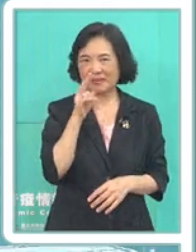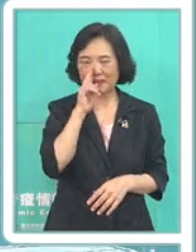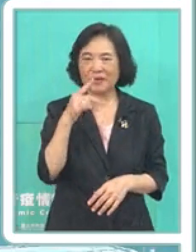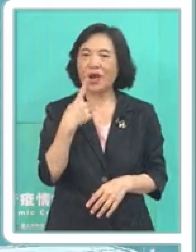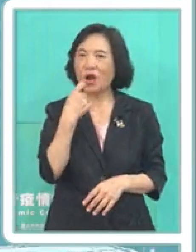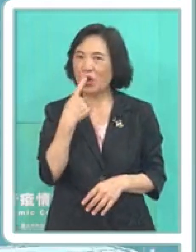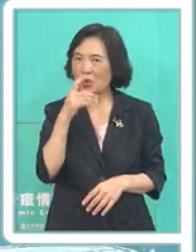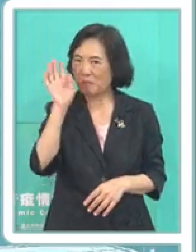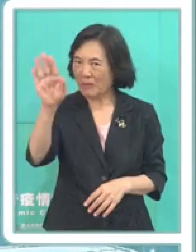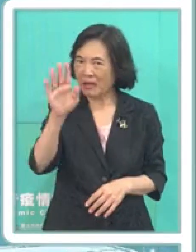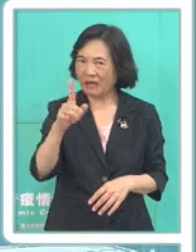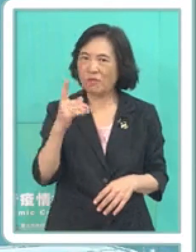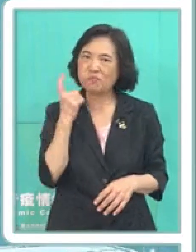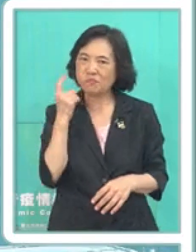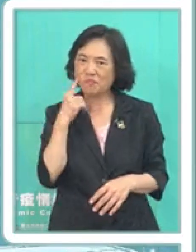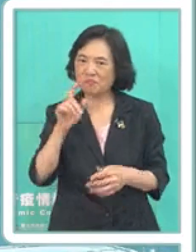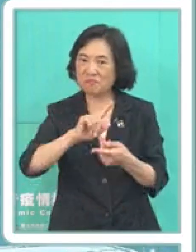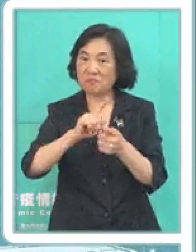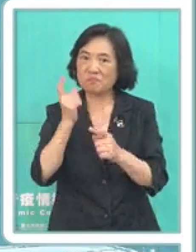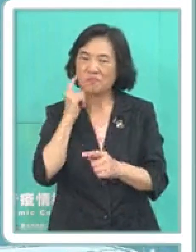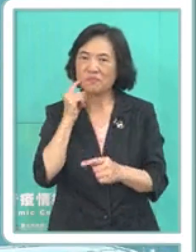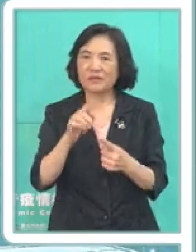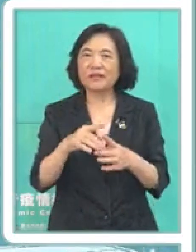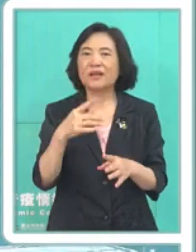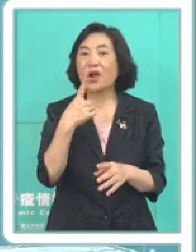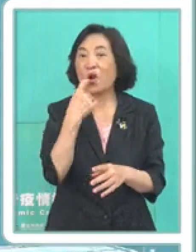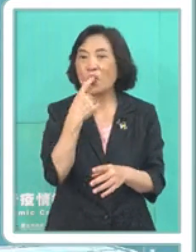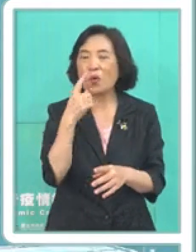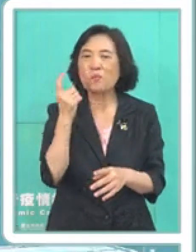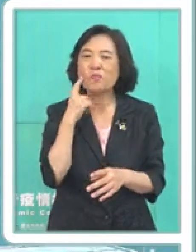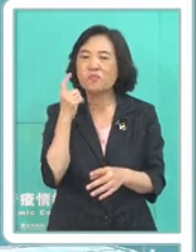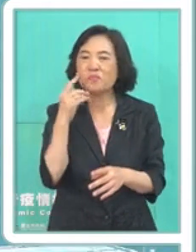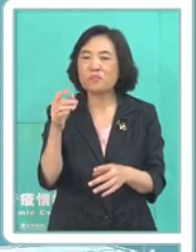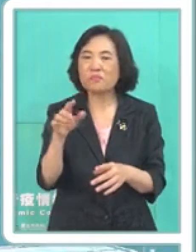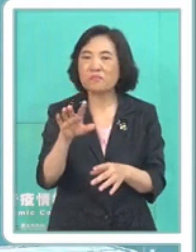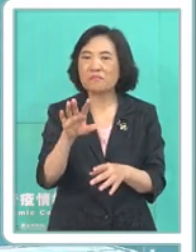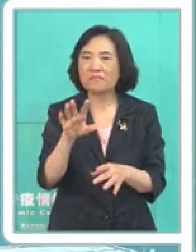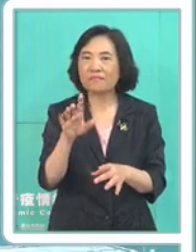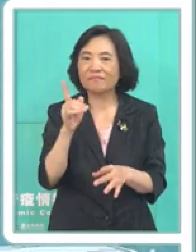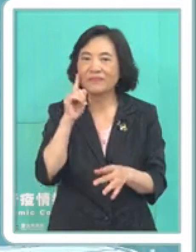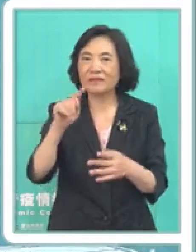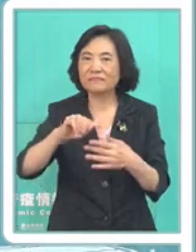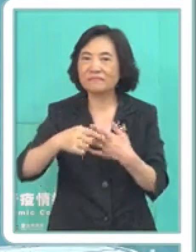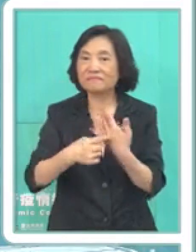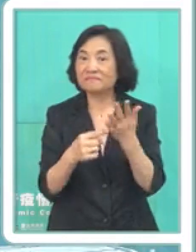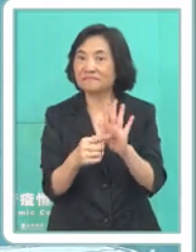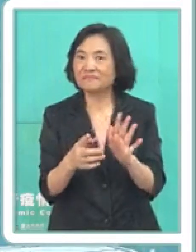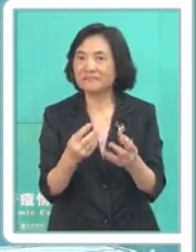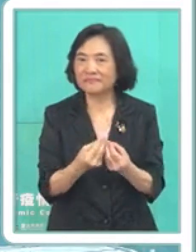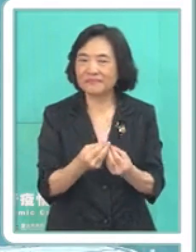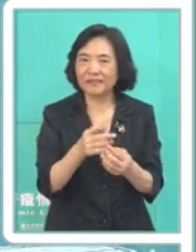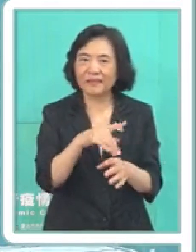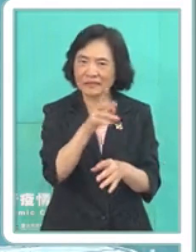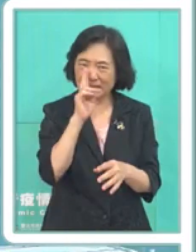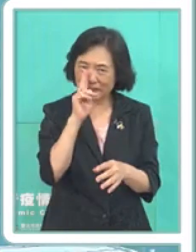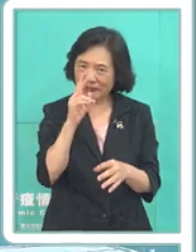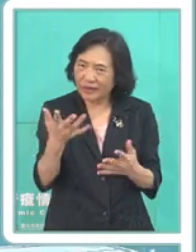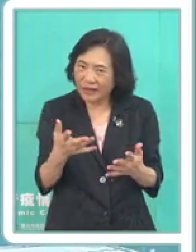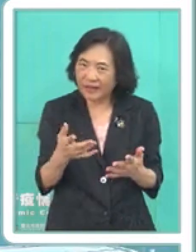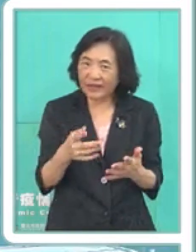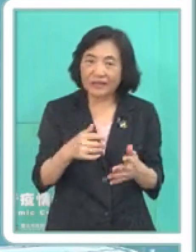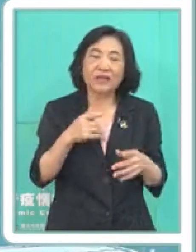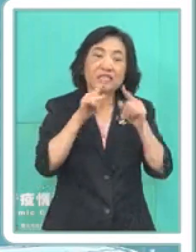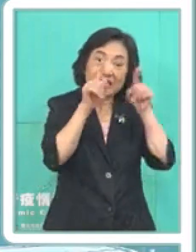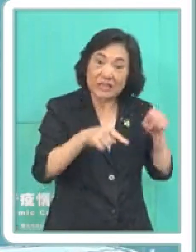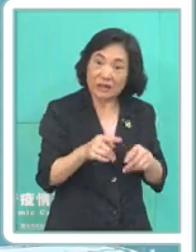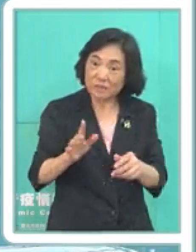是反串的。那如果是真的是绿营在反串的话，市长认为他们的目的是什么？还是你真的认为张亚中的支持者也会支